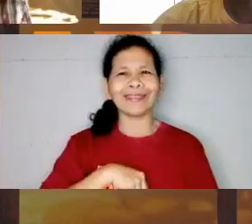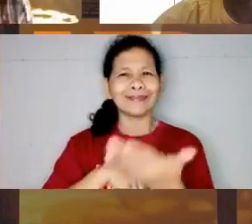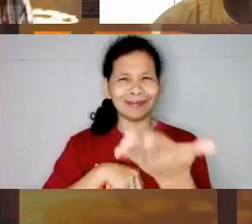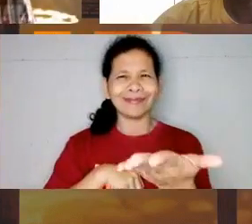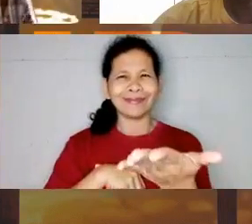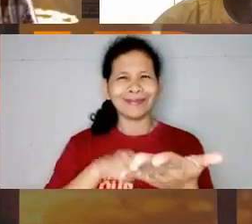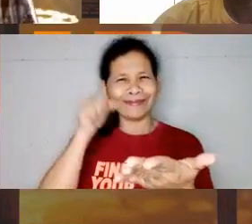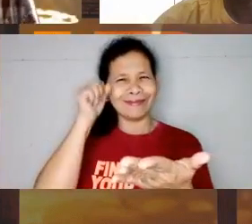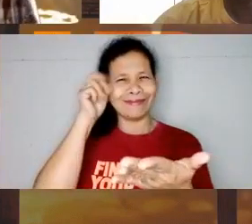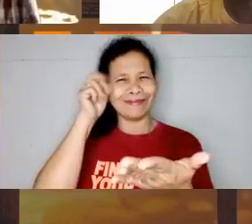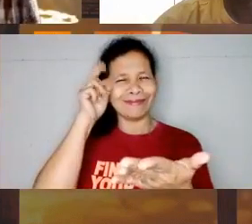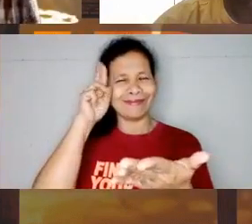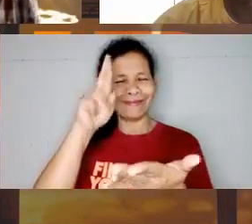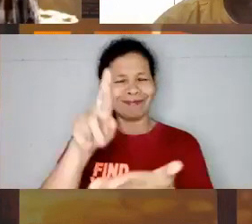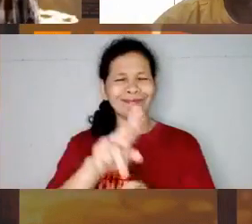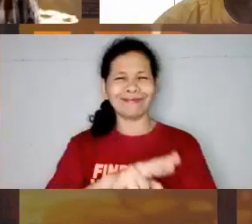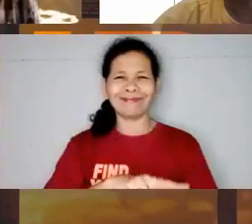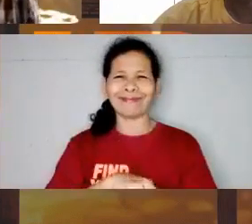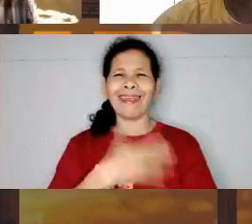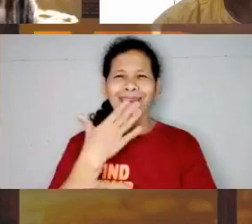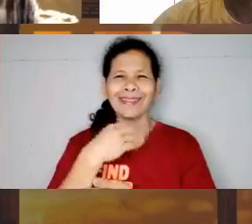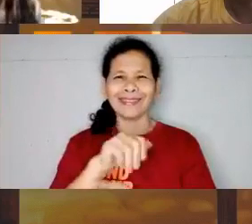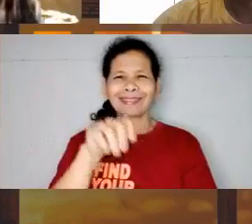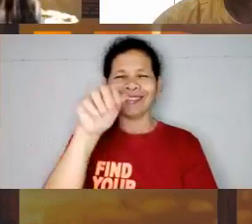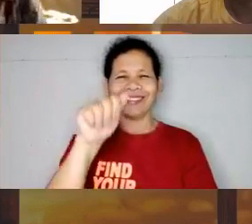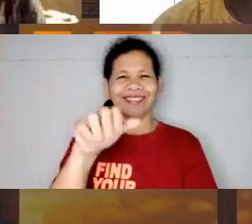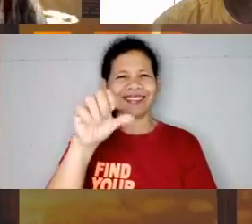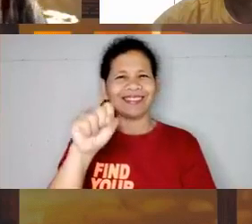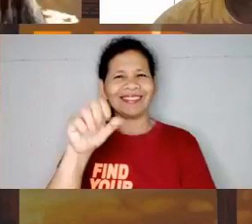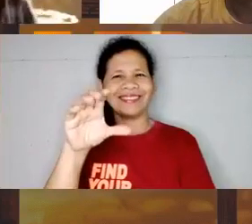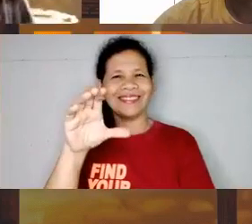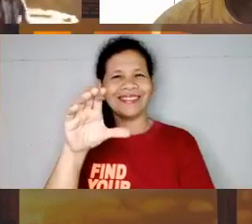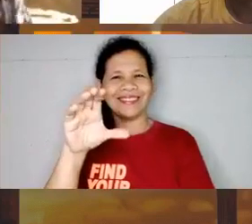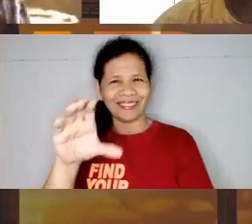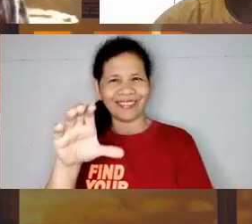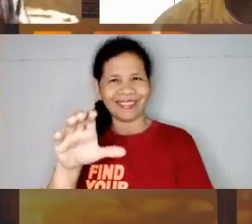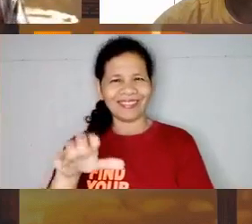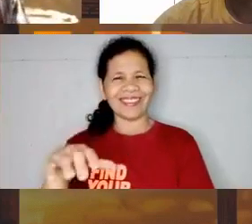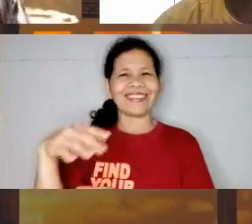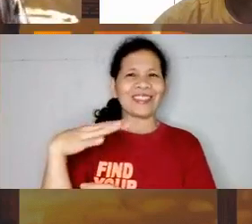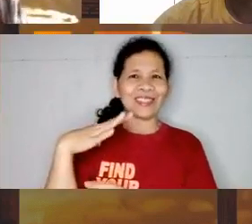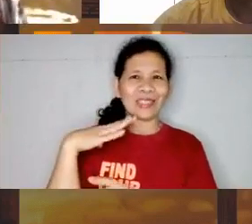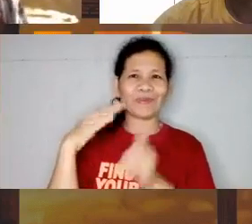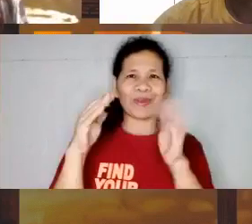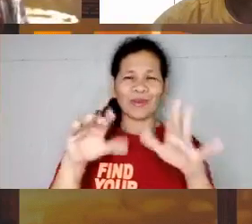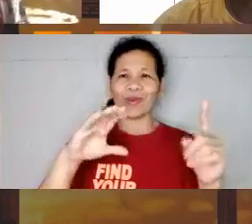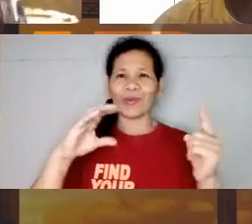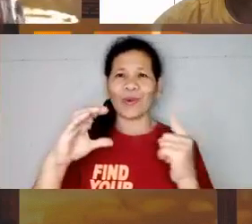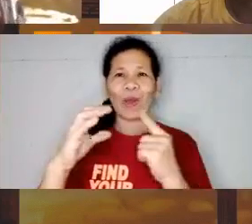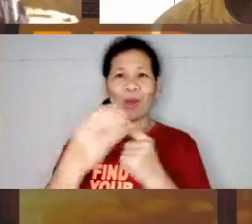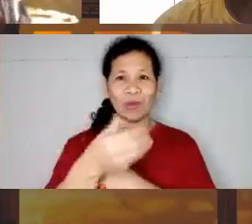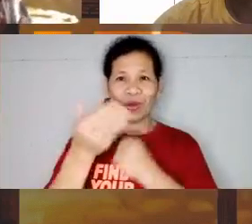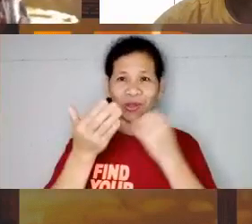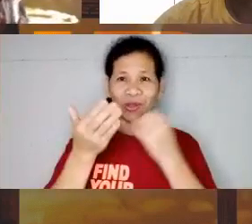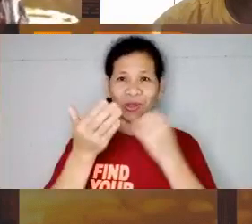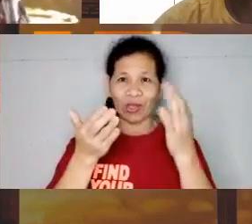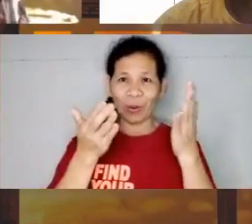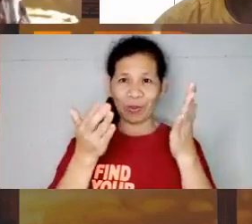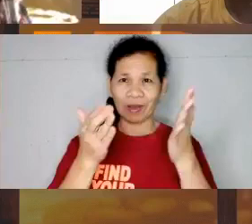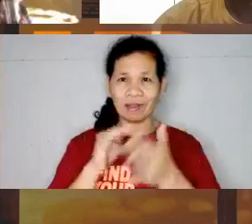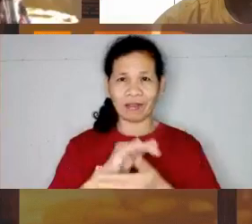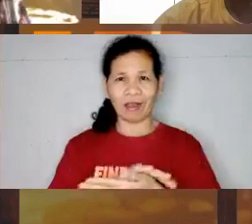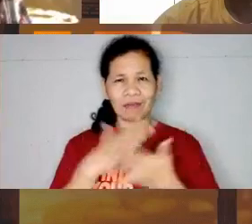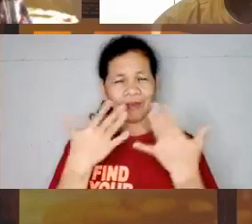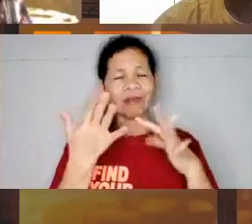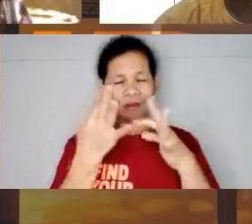Leomer, Adventist Community Services. Now, yung pala ay nakita ko yung kahalagahan